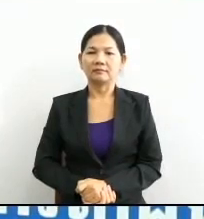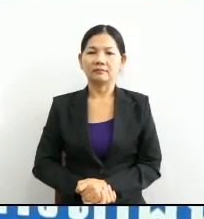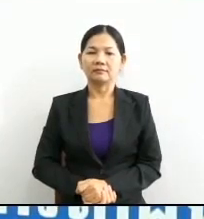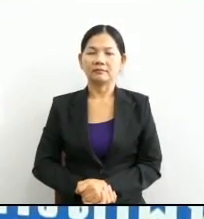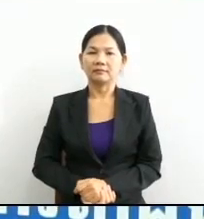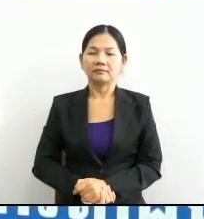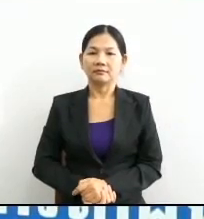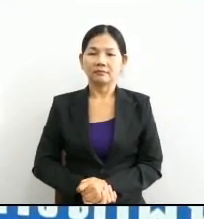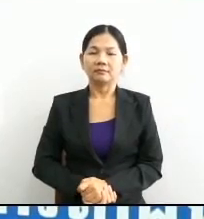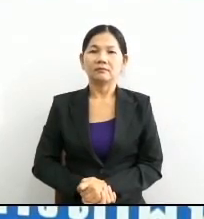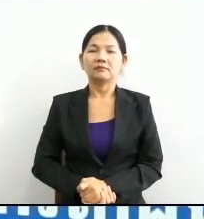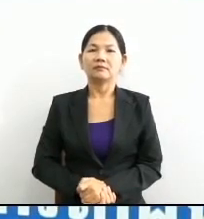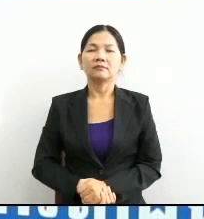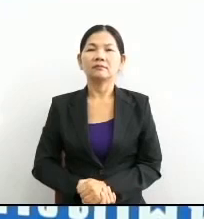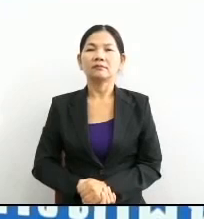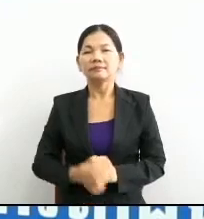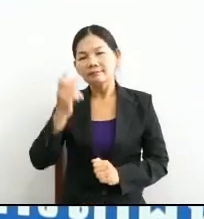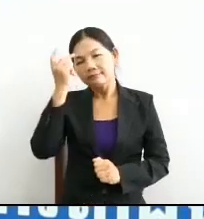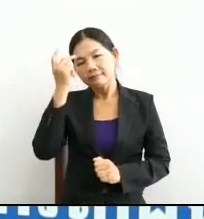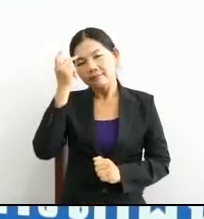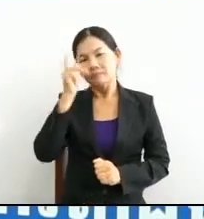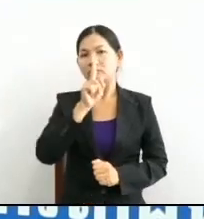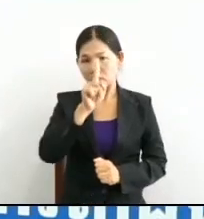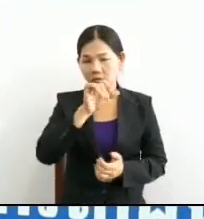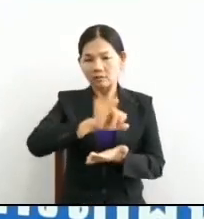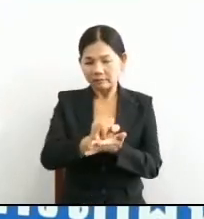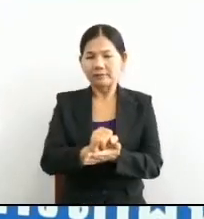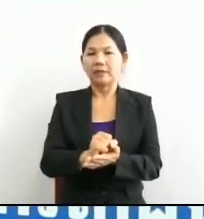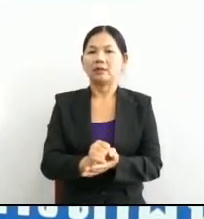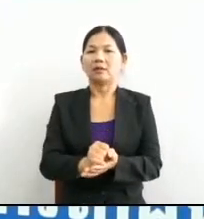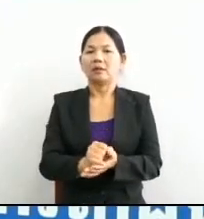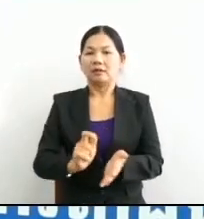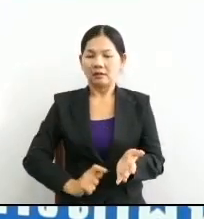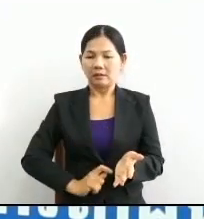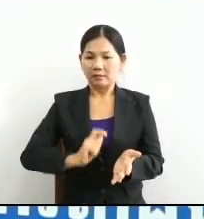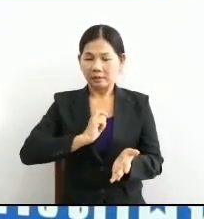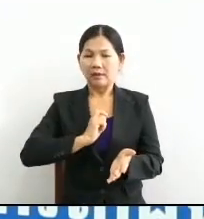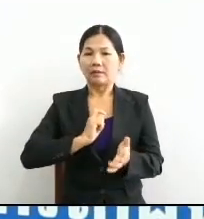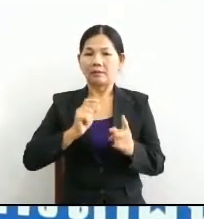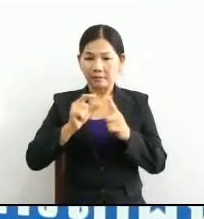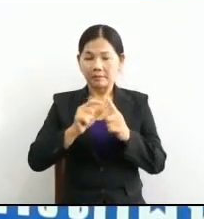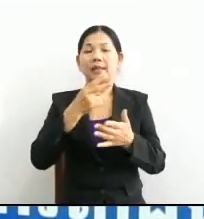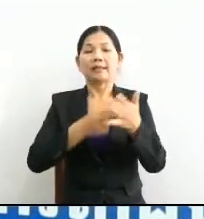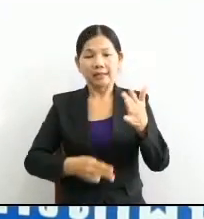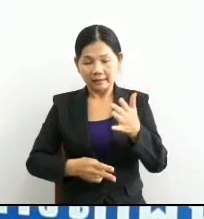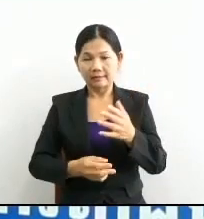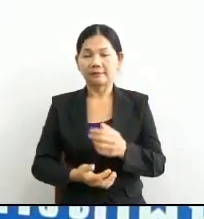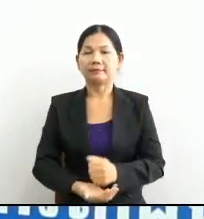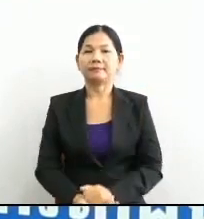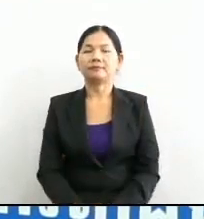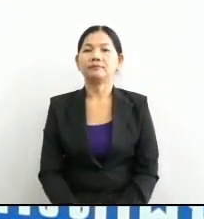nè à lấy nó cầu ai con rộp kết mới bị tì ta sắp tiết sắp sắp nâng pi rùa miên ấy khả vì ấy khá